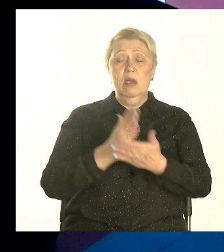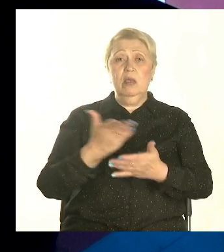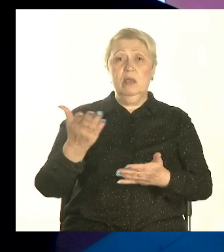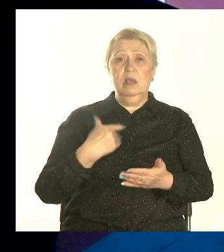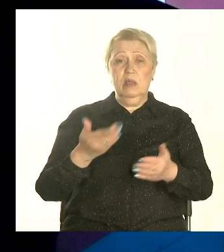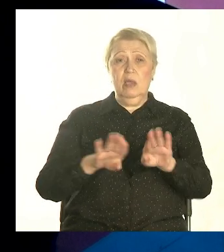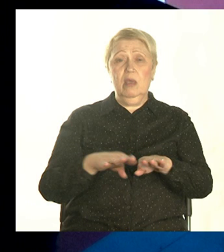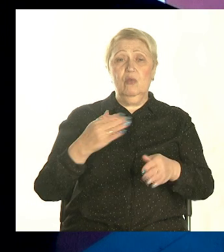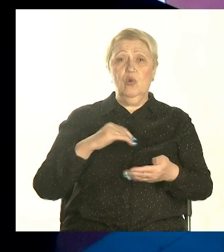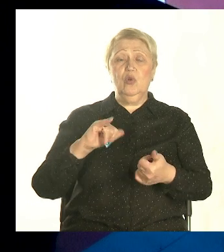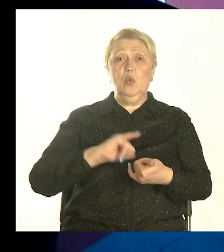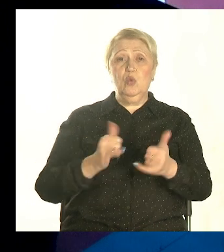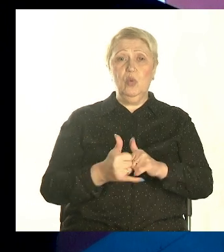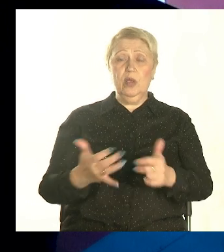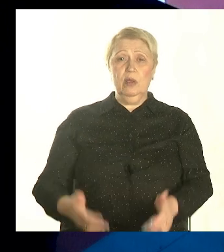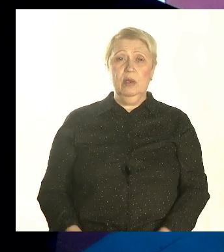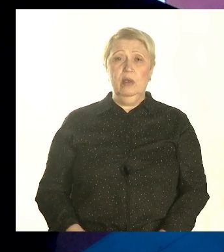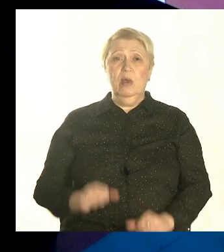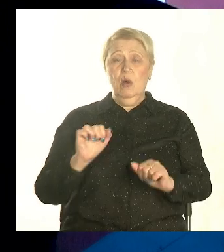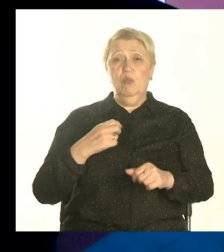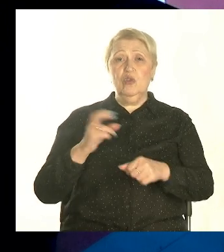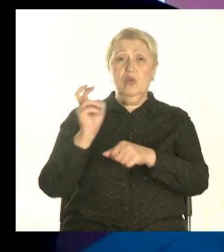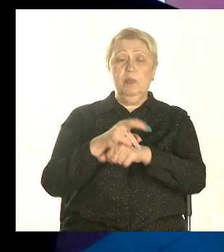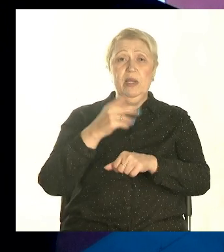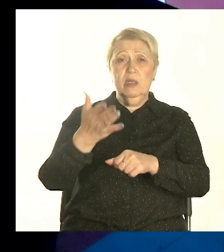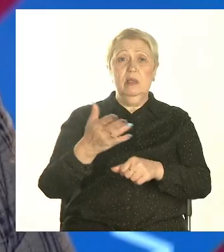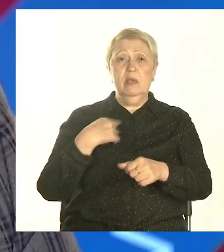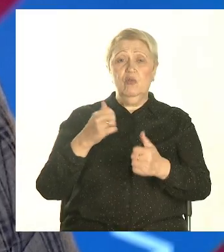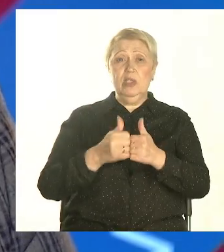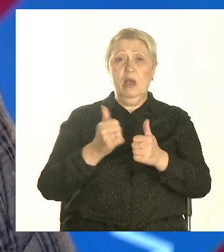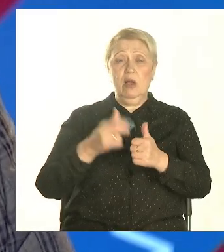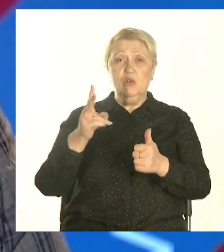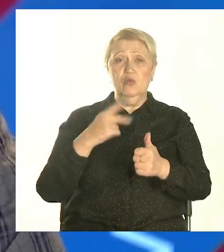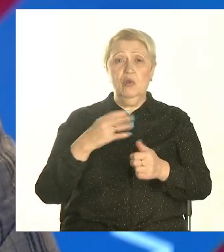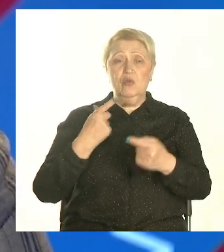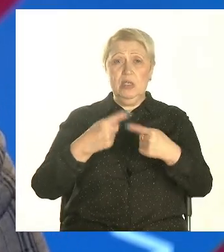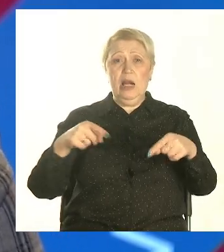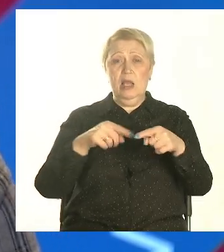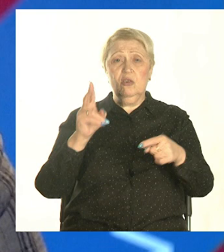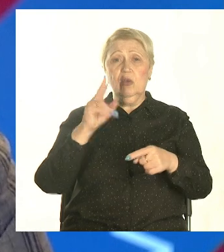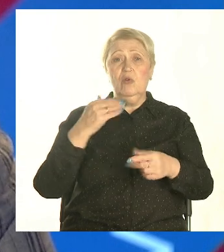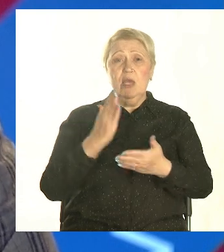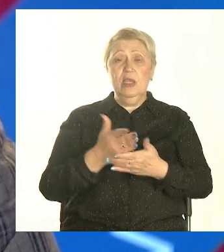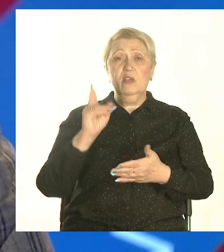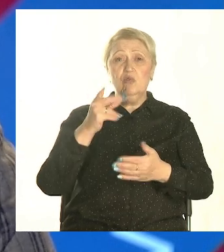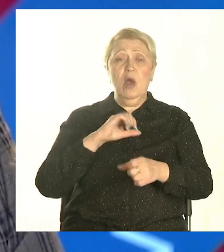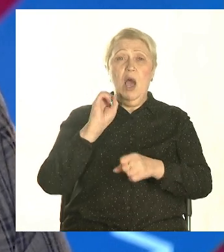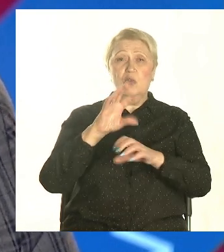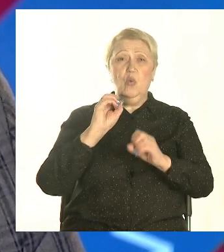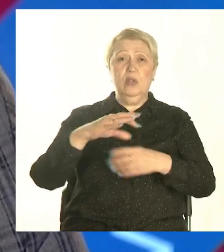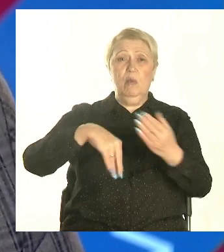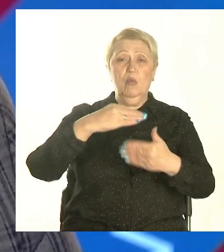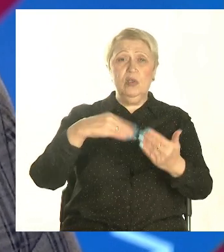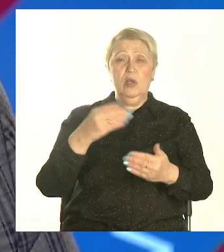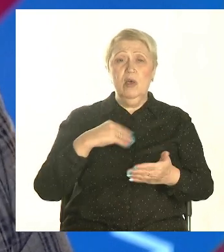Да? То есть приходить и каждую организацию, производящую отходы сегодня, заключать с ними договоры, выставлять